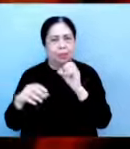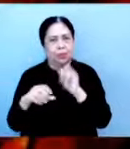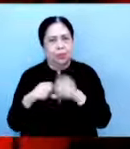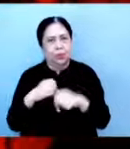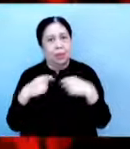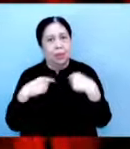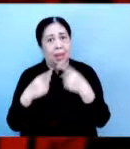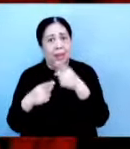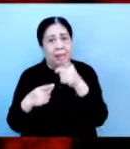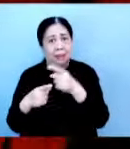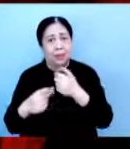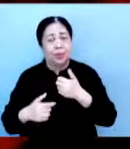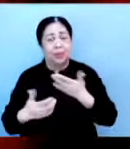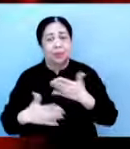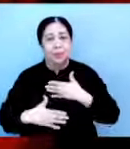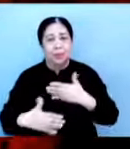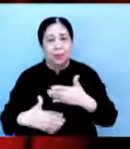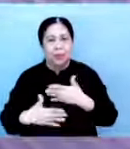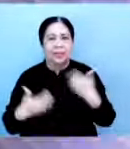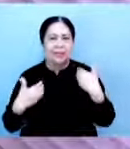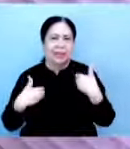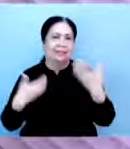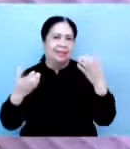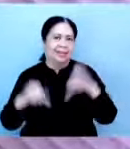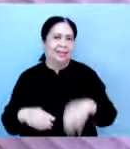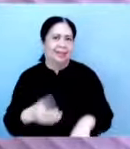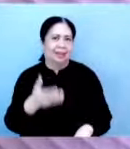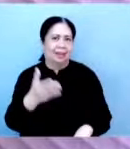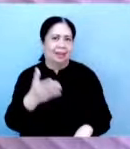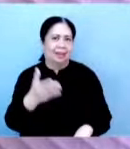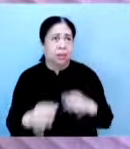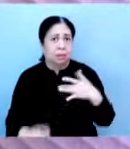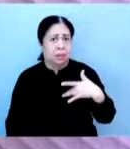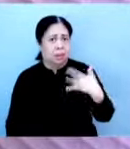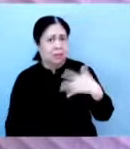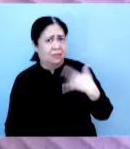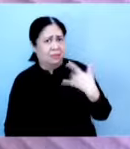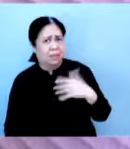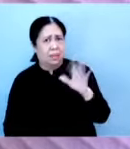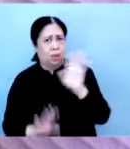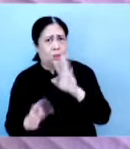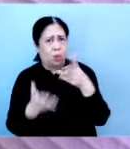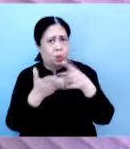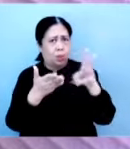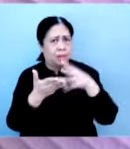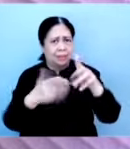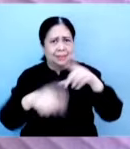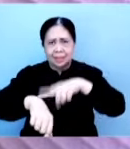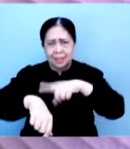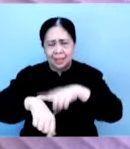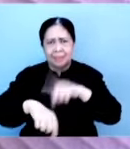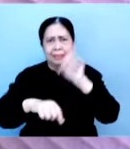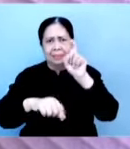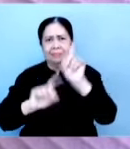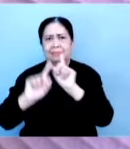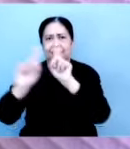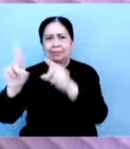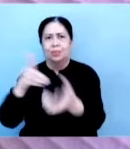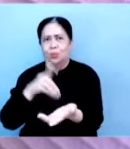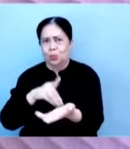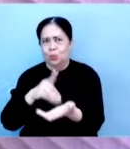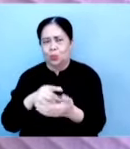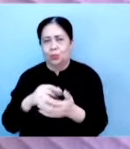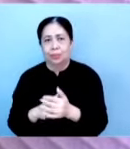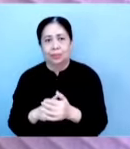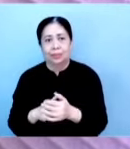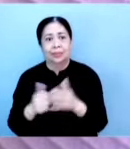May Hininga may chance ka pa once may maramdaman Huwag magsayang ng oras at magpatingin kaagad Ang sarap